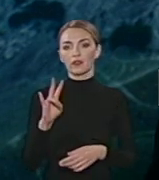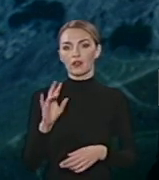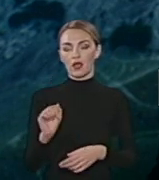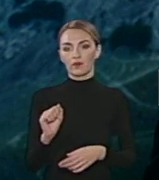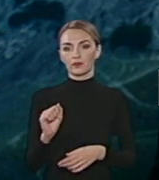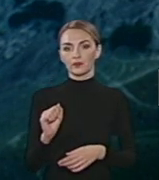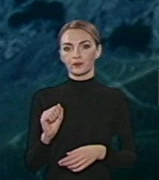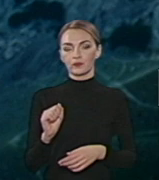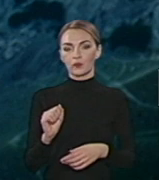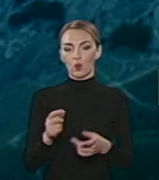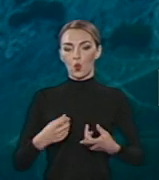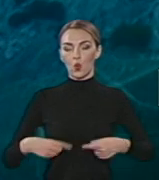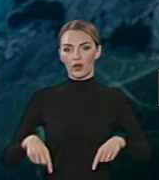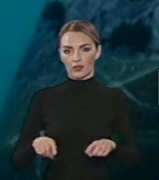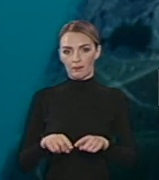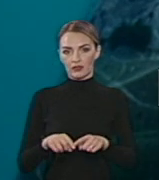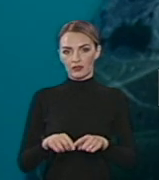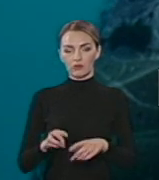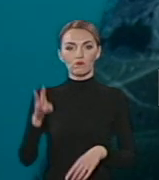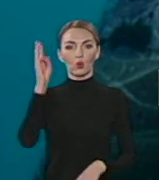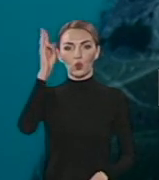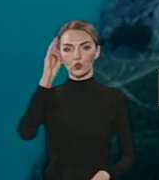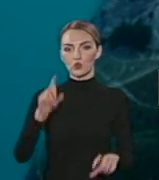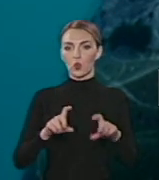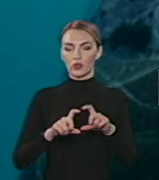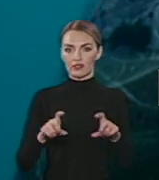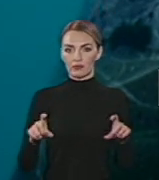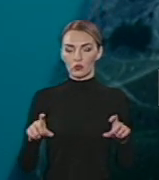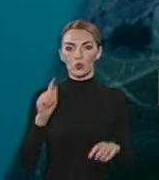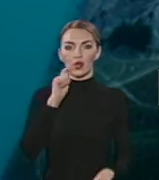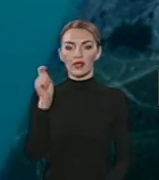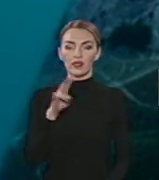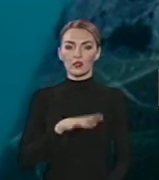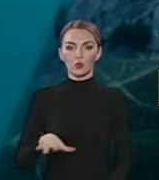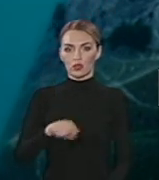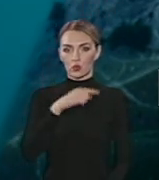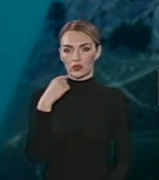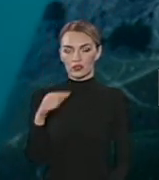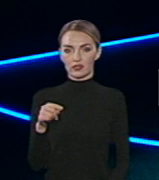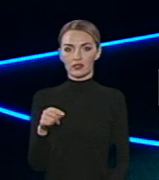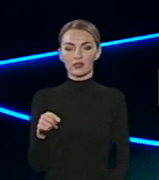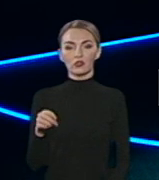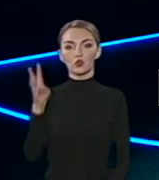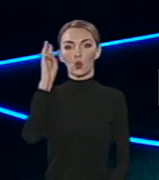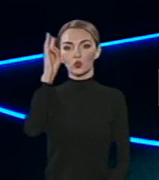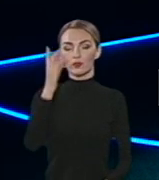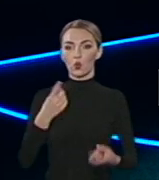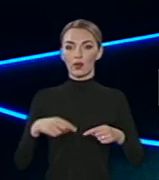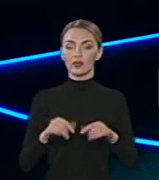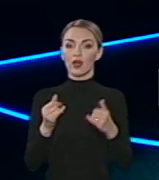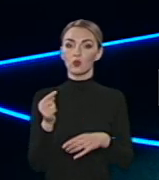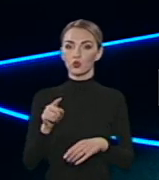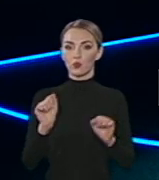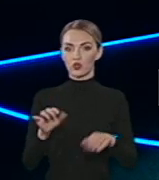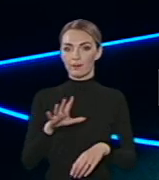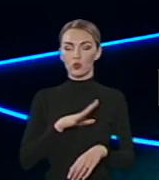с органами посольскими Украины на территории Российской Федерации, с консульскими органами, для того, чтобы